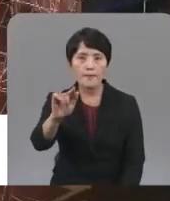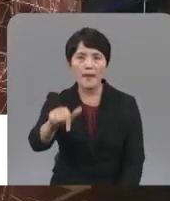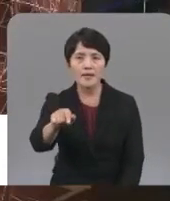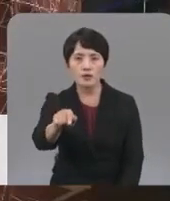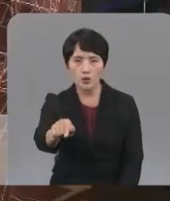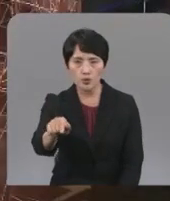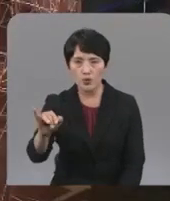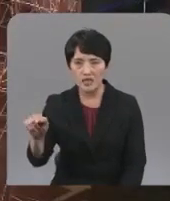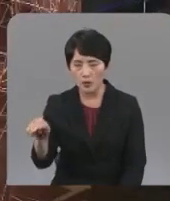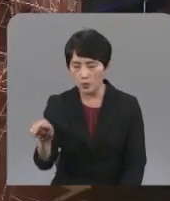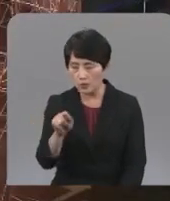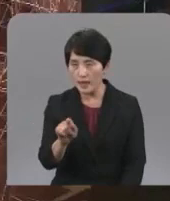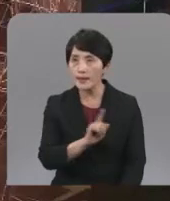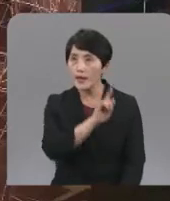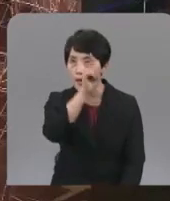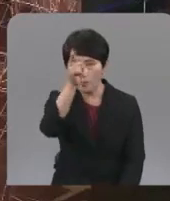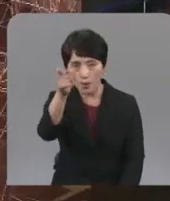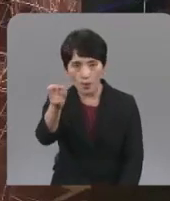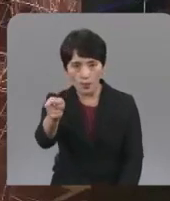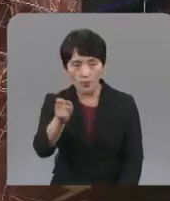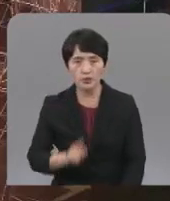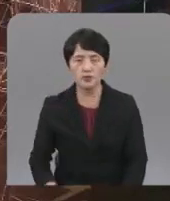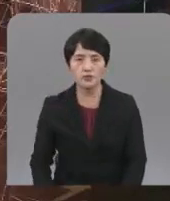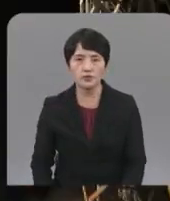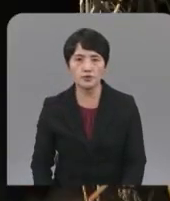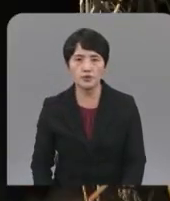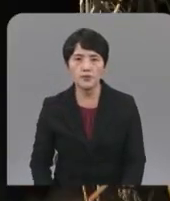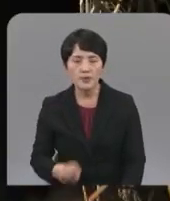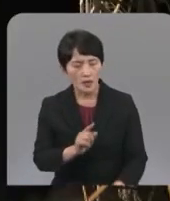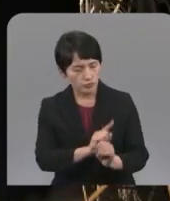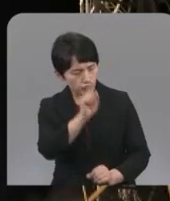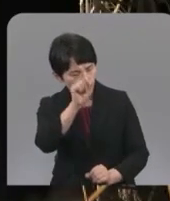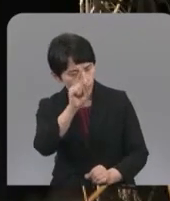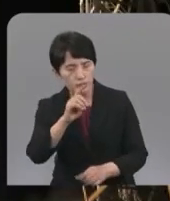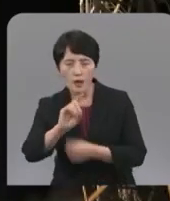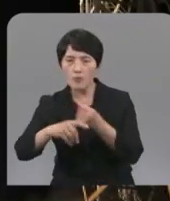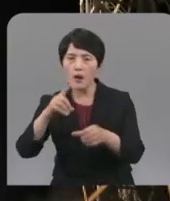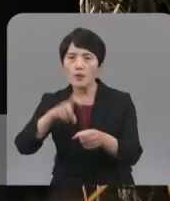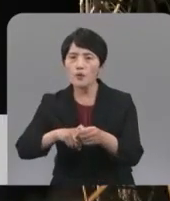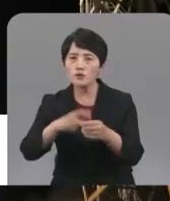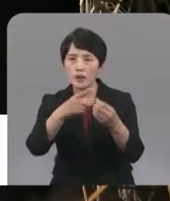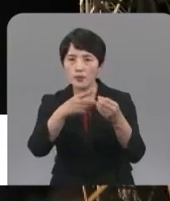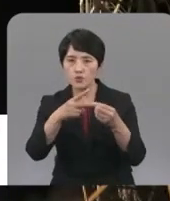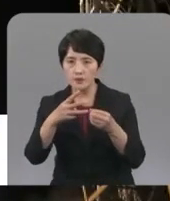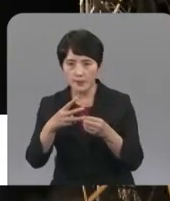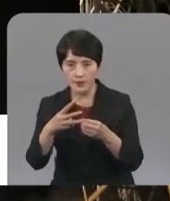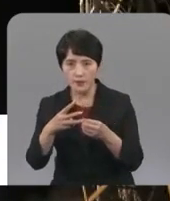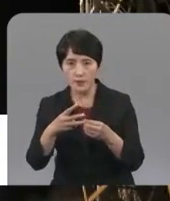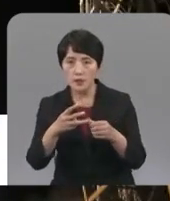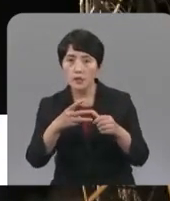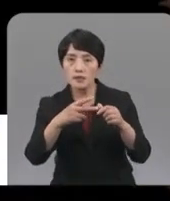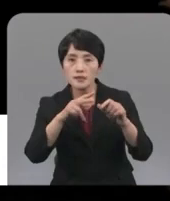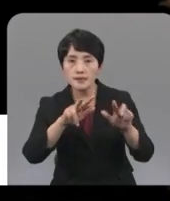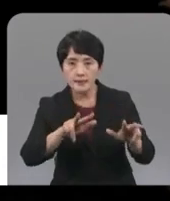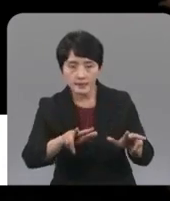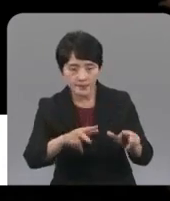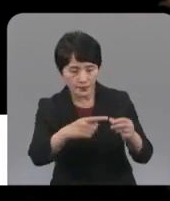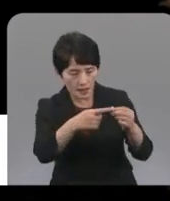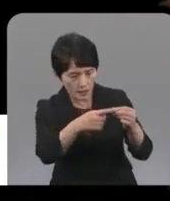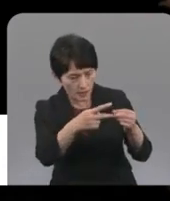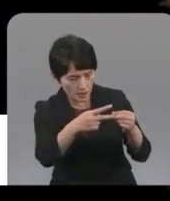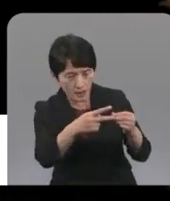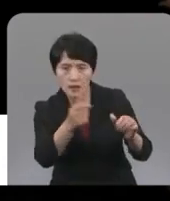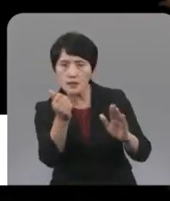phóng một vật thể mà nước này cho là vệ tinh Chinh Sát quân sự từ bãi phóng vệ tinh khu vực biển Tây thuộc xã thông tră tỉnh Bắc phươ An về phía